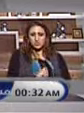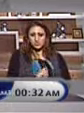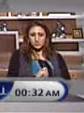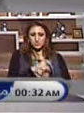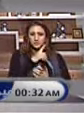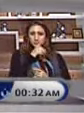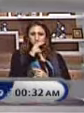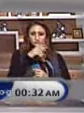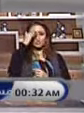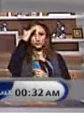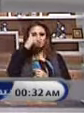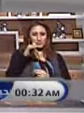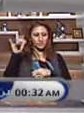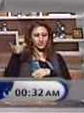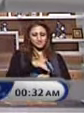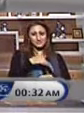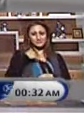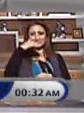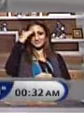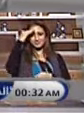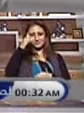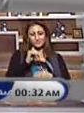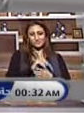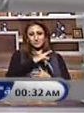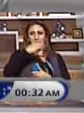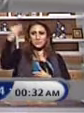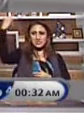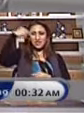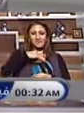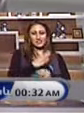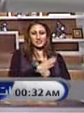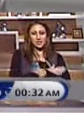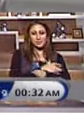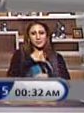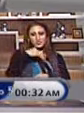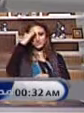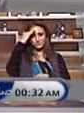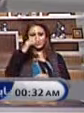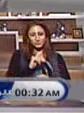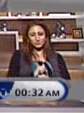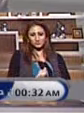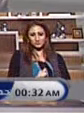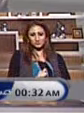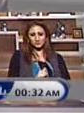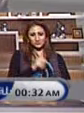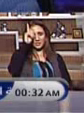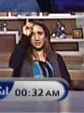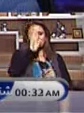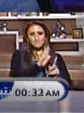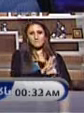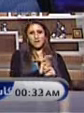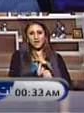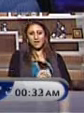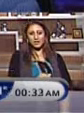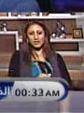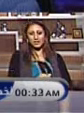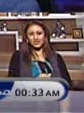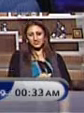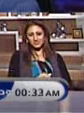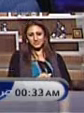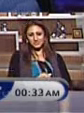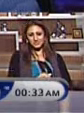شكرين جدا وشاكرين حضورك يعني رغم رحله السفر المجره جدا اهلا وس وربنا ينفع بك دائما ونرجو ان يعني ان